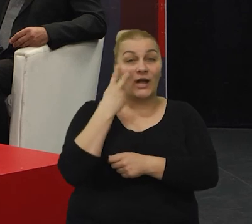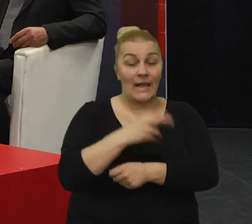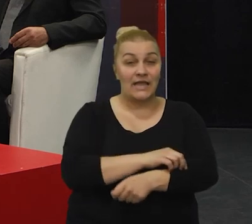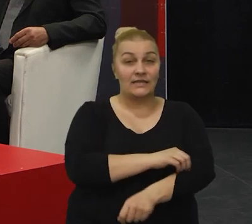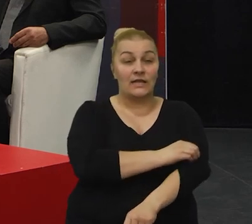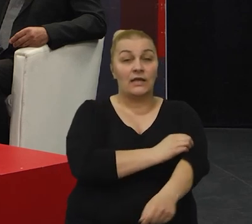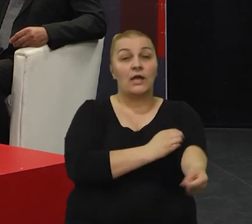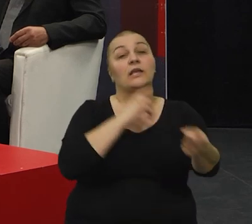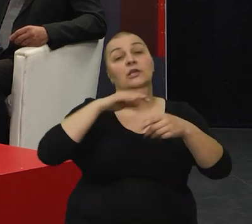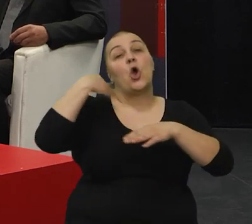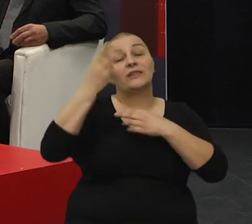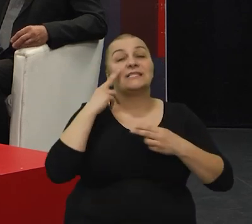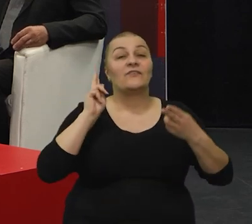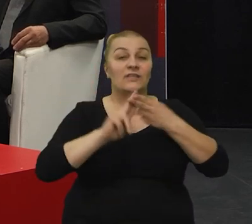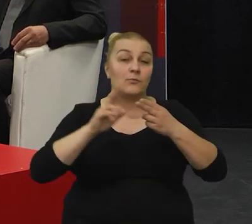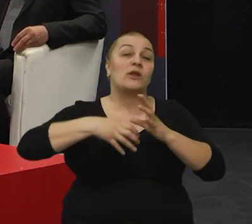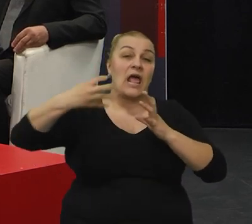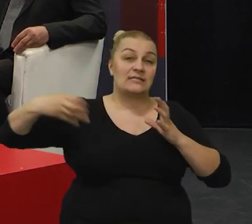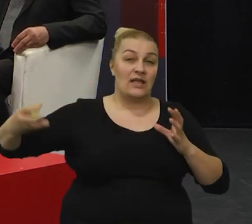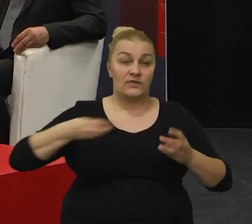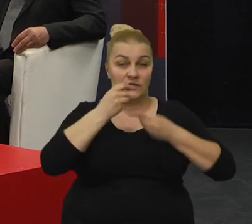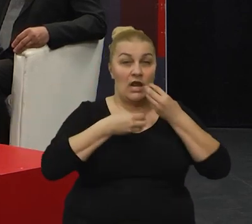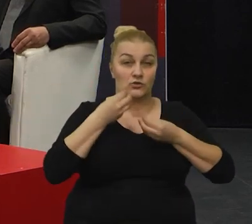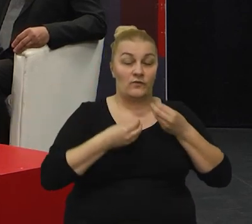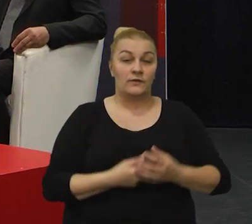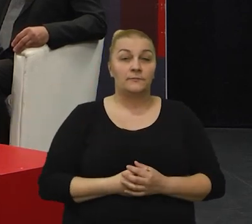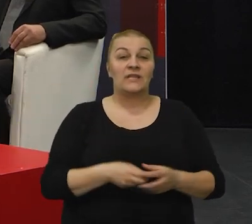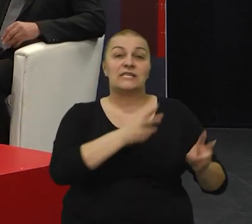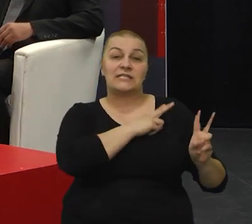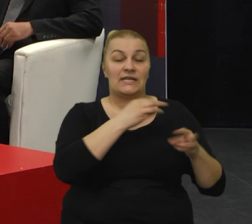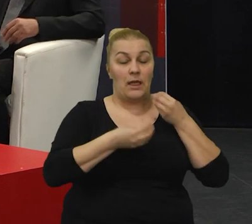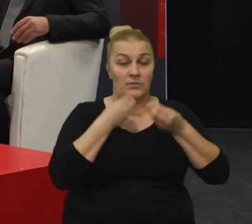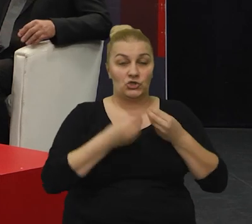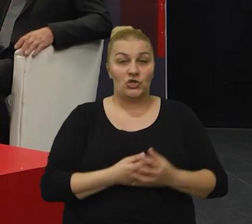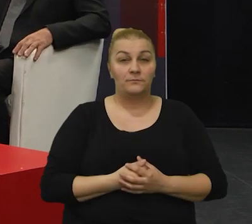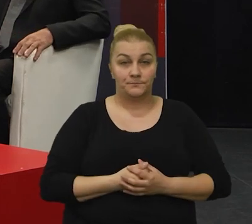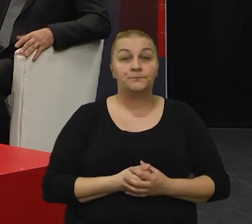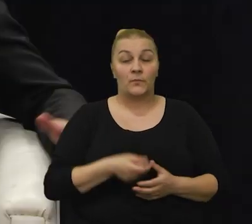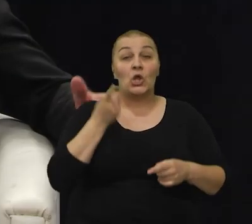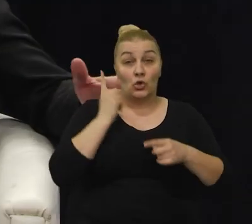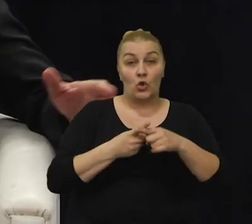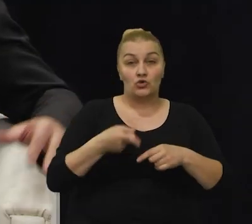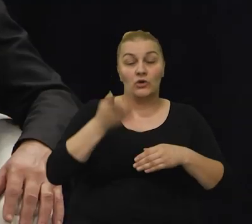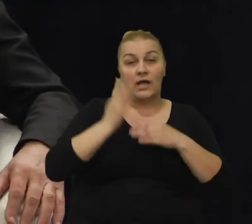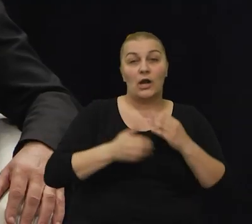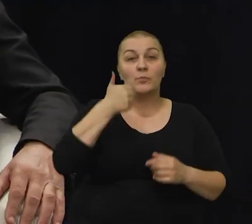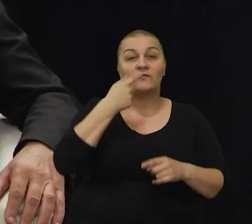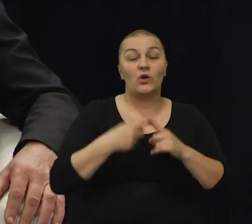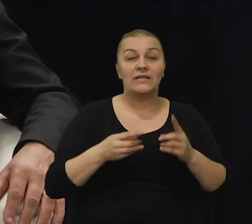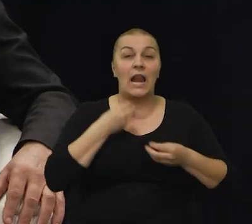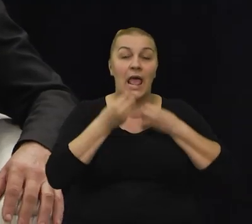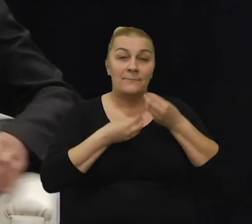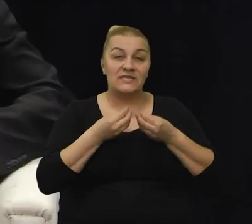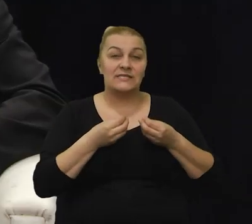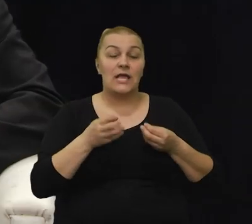vaše gledatelje. Onda ćemo se vidjeti i nastaviti u ovo istinitu priču. Točno. Evo, na kraju smo prvog